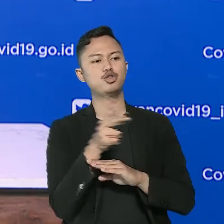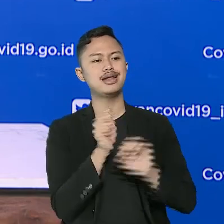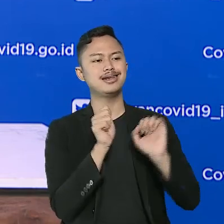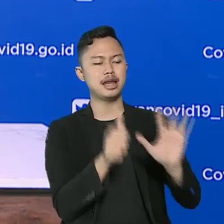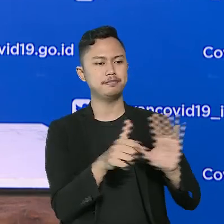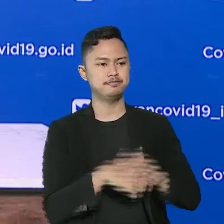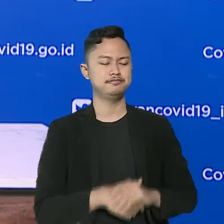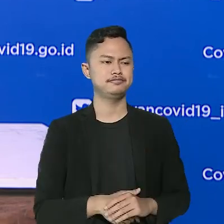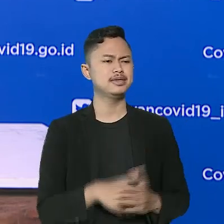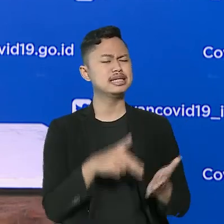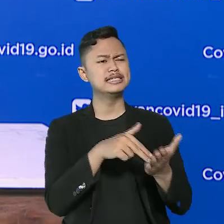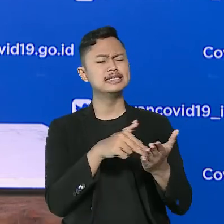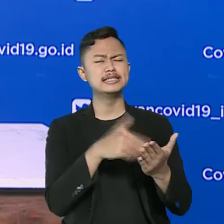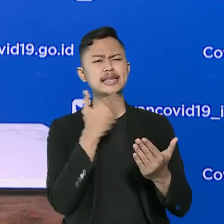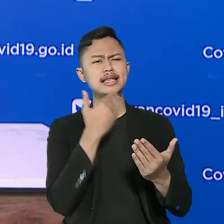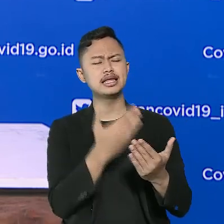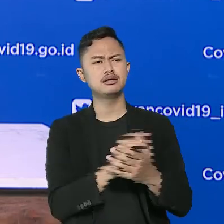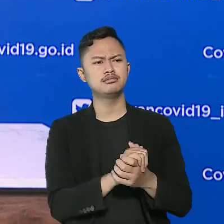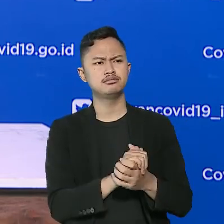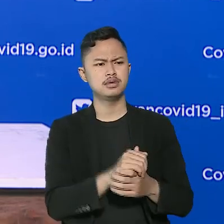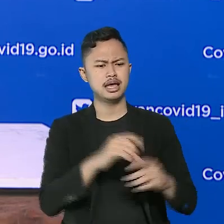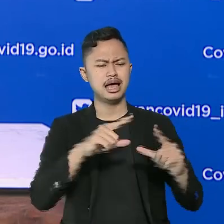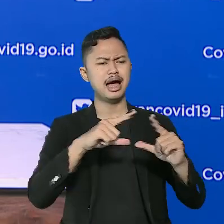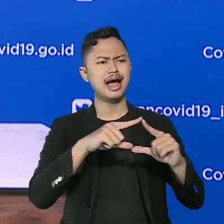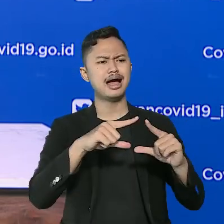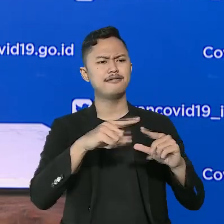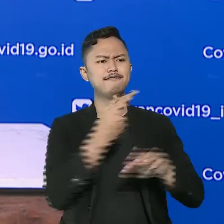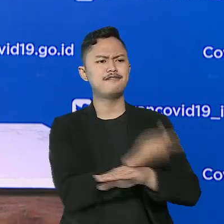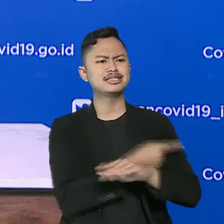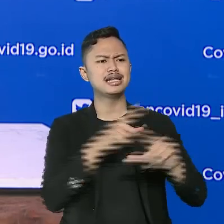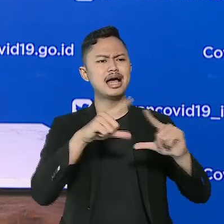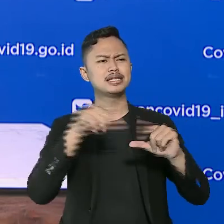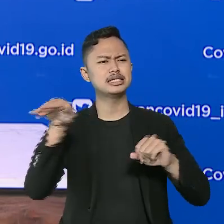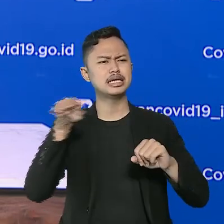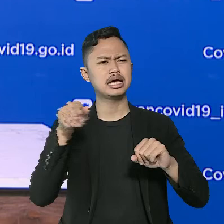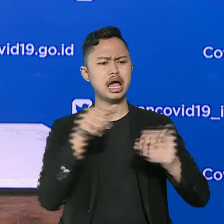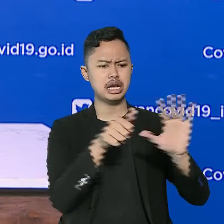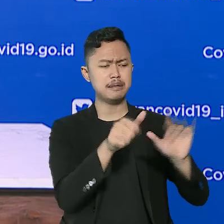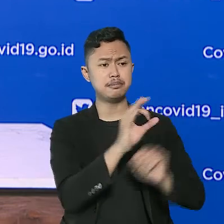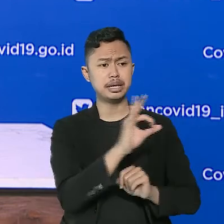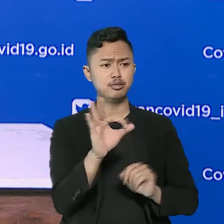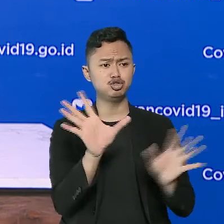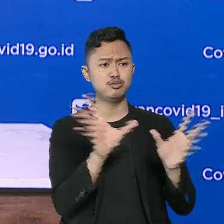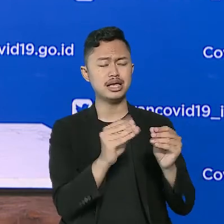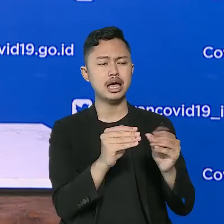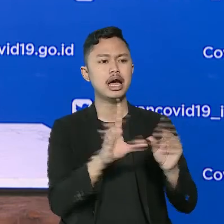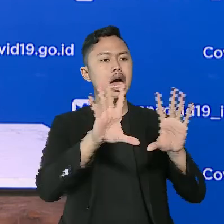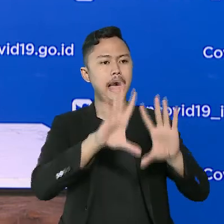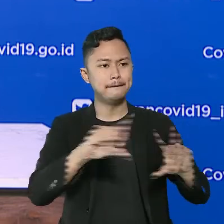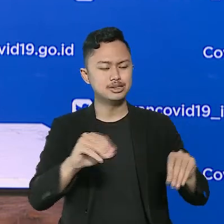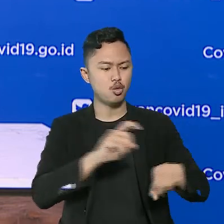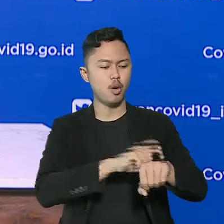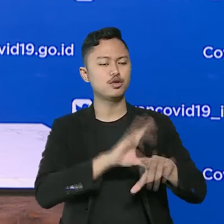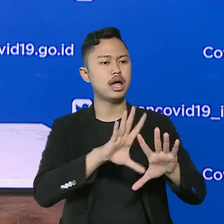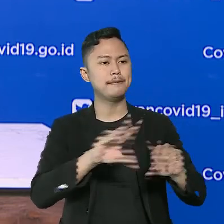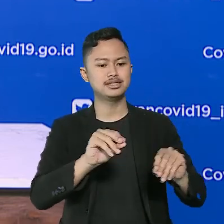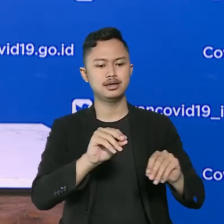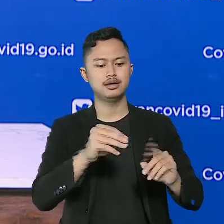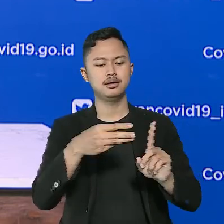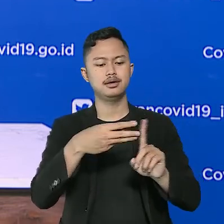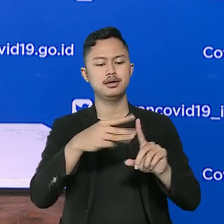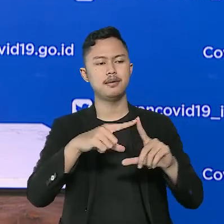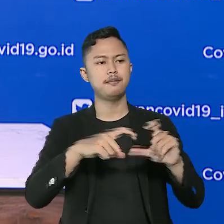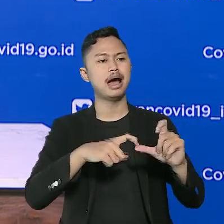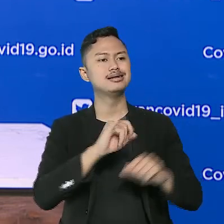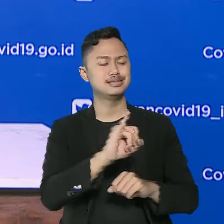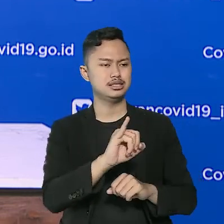Izin bertanya terkait 4.000 vaksin AstraZeneca yang kadaluarsa di Kudus, Jawa Tengah. Apa yang akan dilakukan terhadap